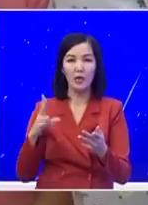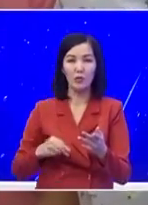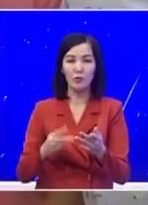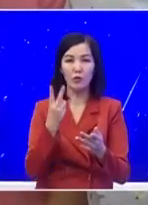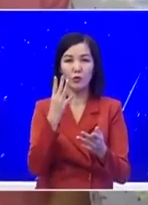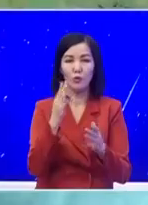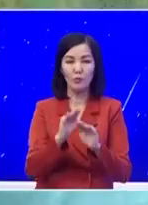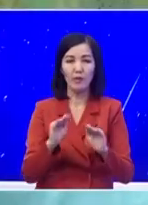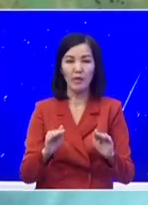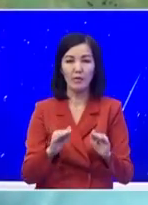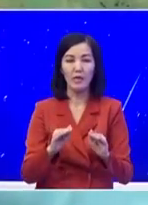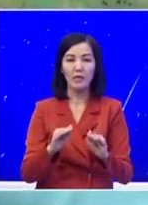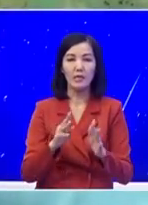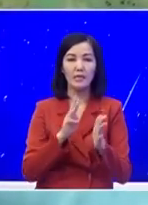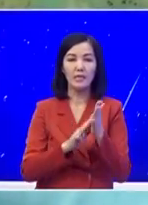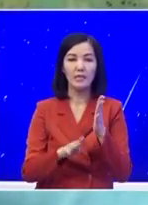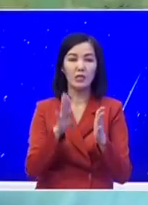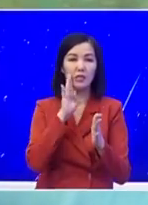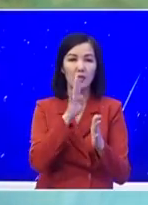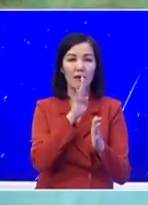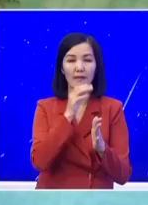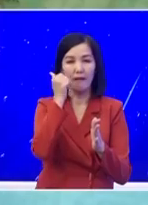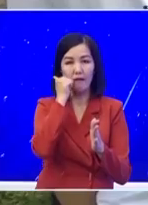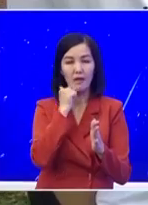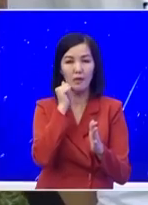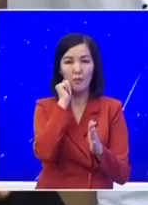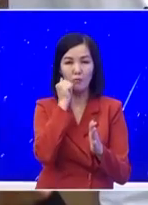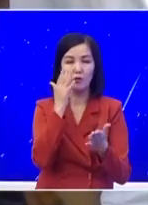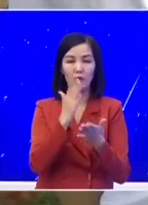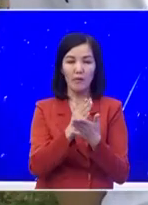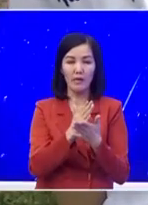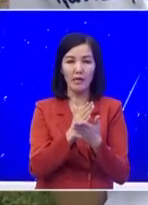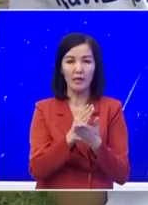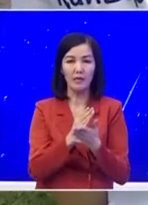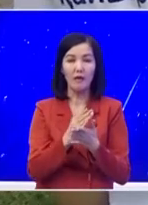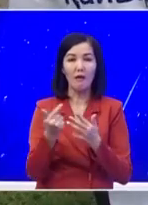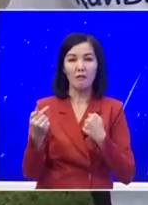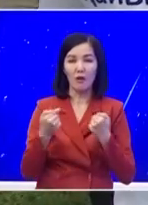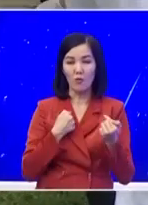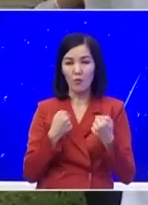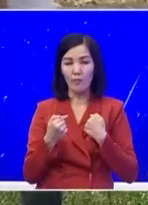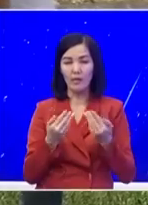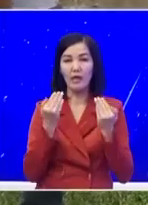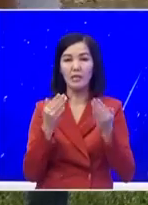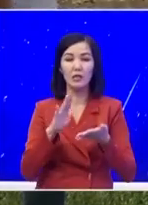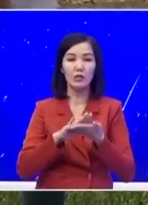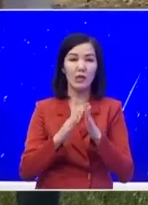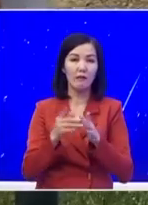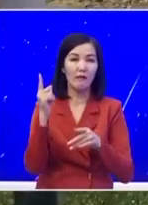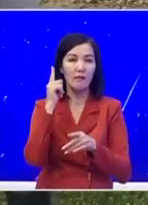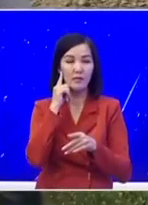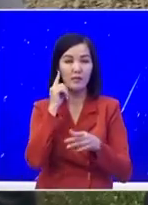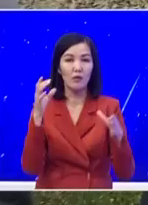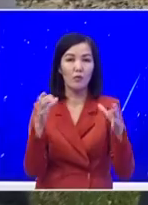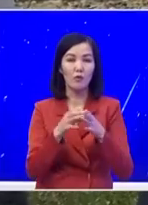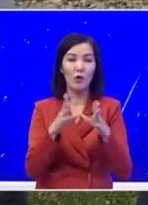4 немересімен төсек тартып жатқан 80 жастағы анасы бар. Тағдырдың тауқыметін көріп, көп қиналған. Жағдайын естіген қор еріктілері